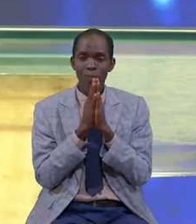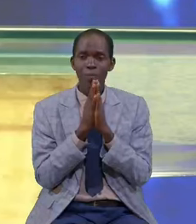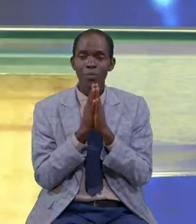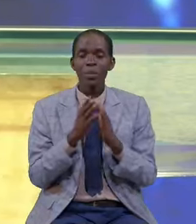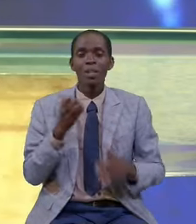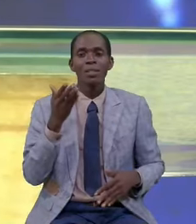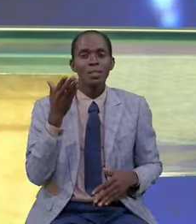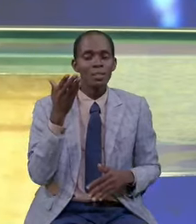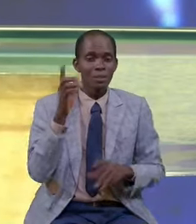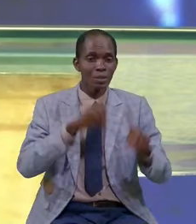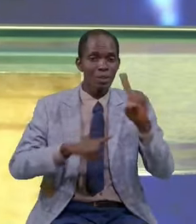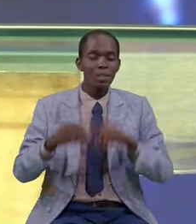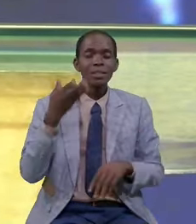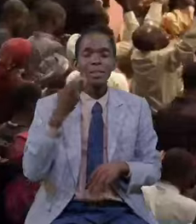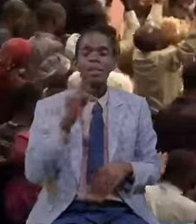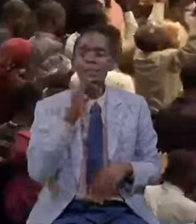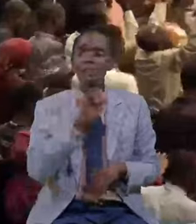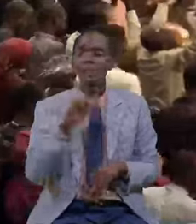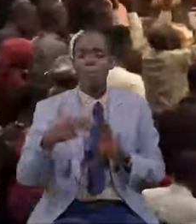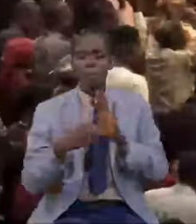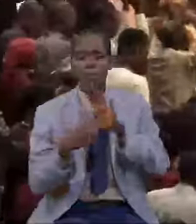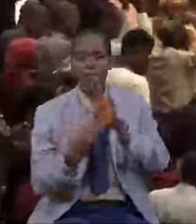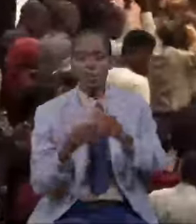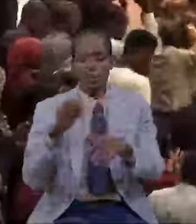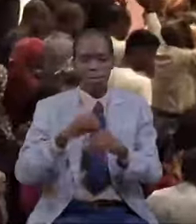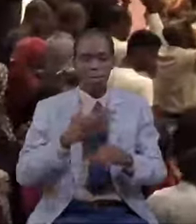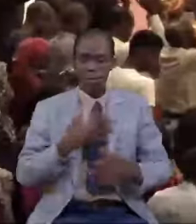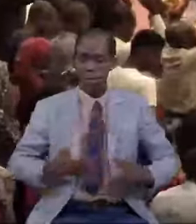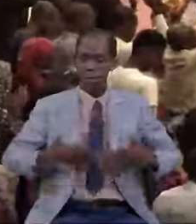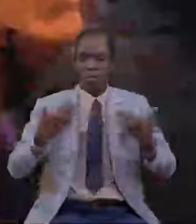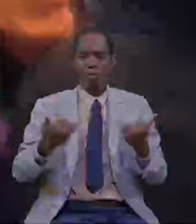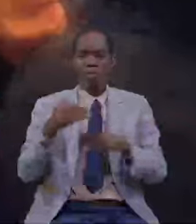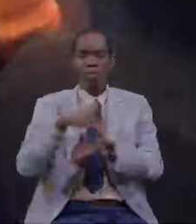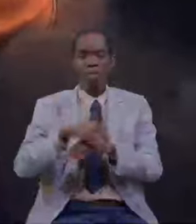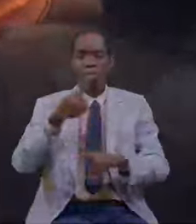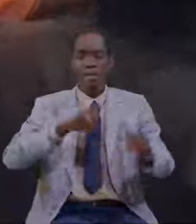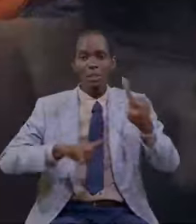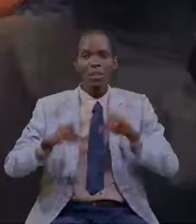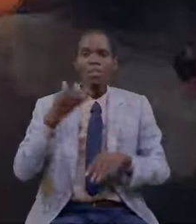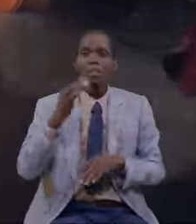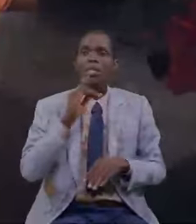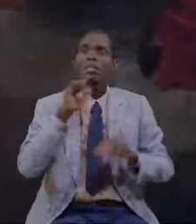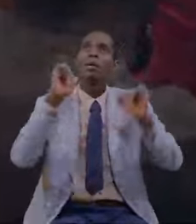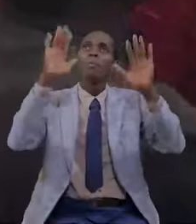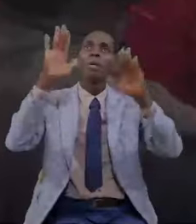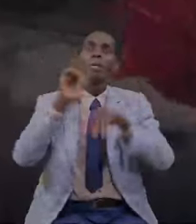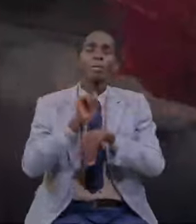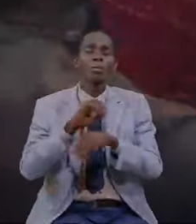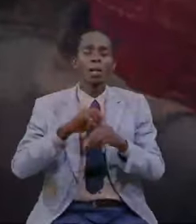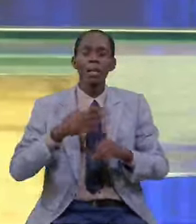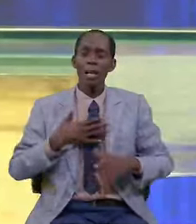Il y a la manifestation dans ma vie ce soir. Il y a le miracle dans ma vie ce soir.